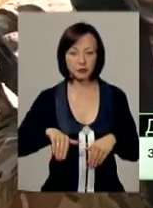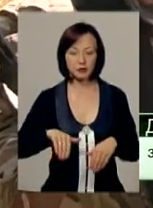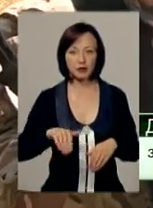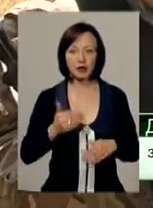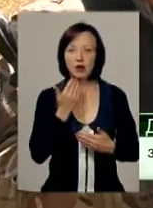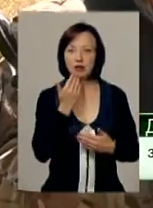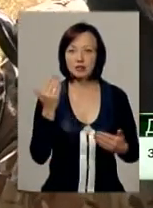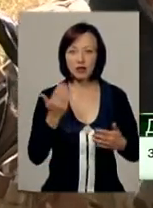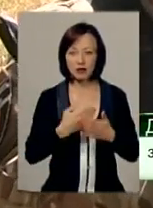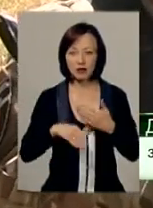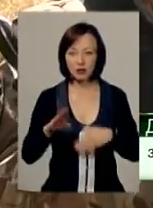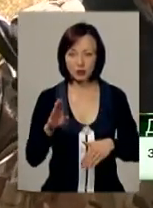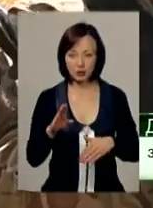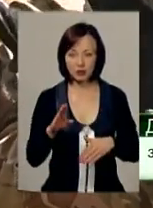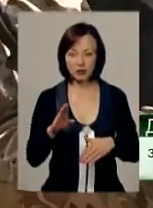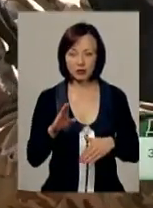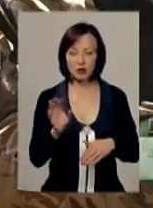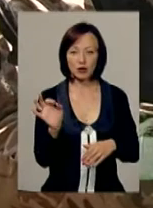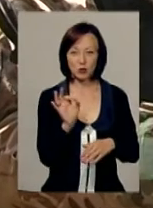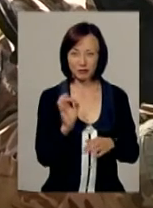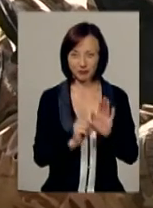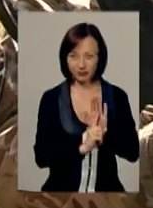останній виходив в туалет, що конкретно в туалет стів.